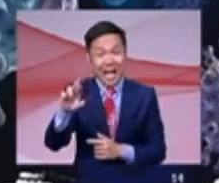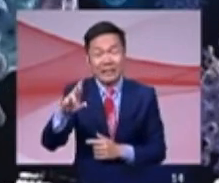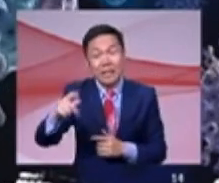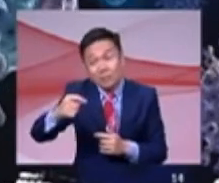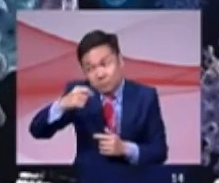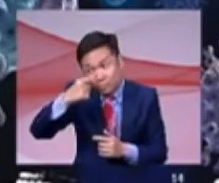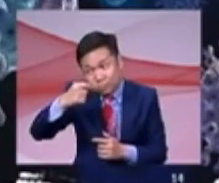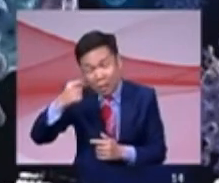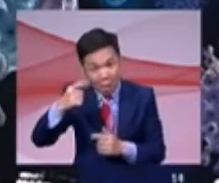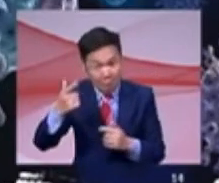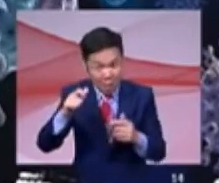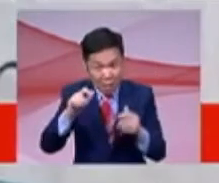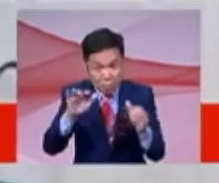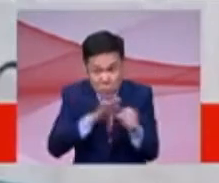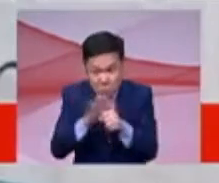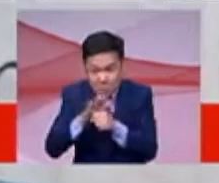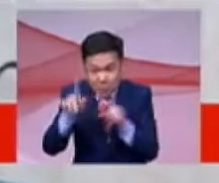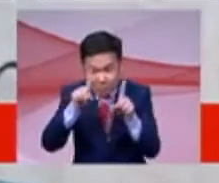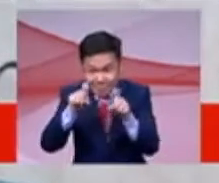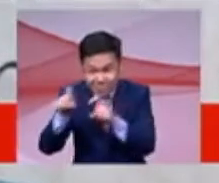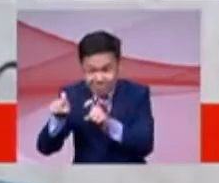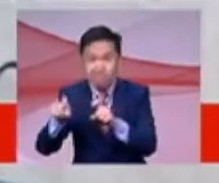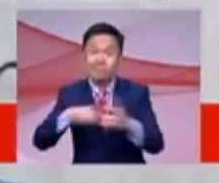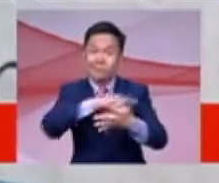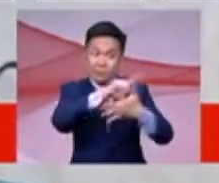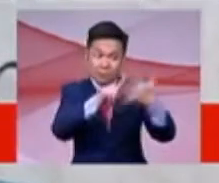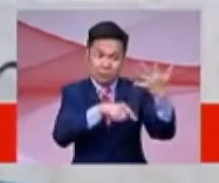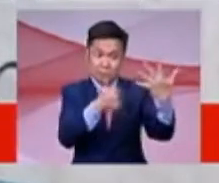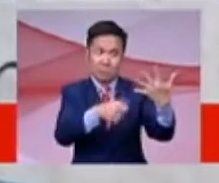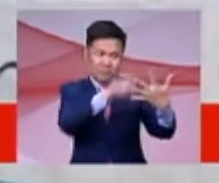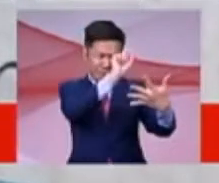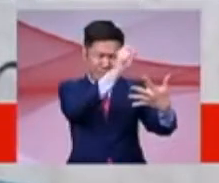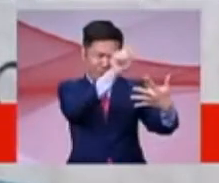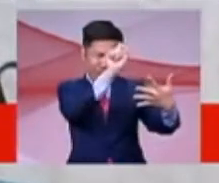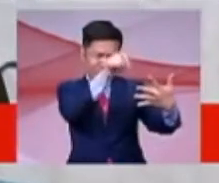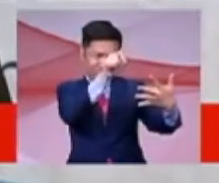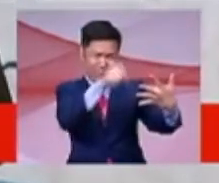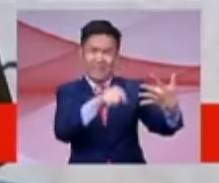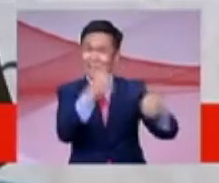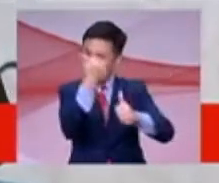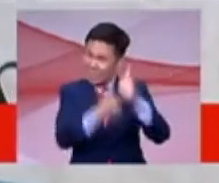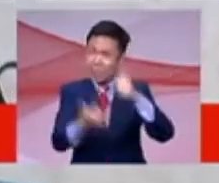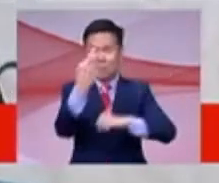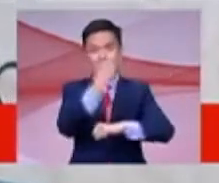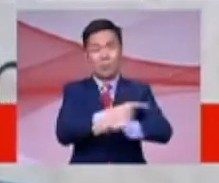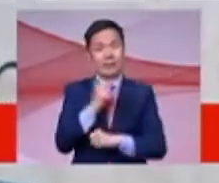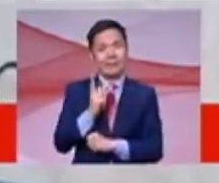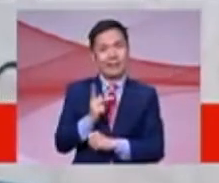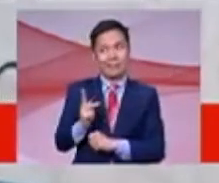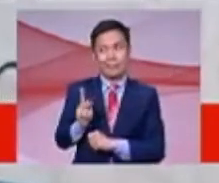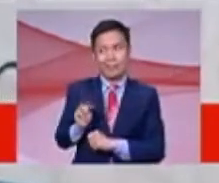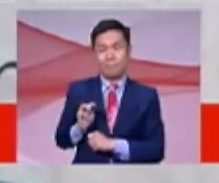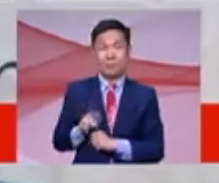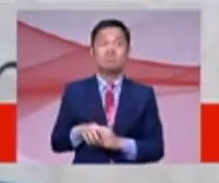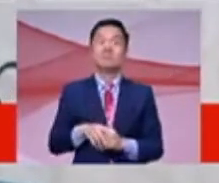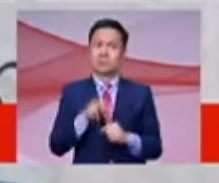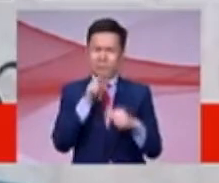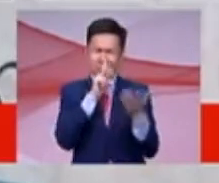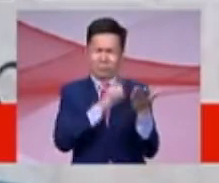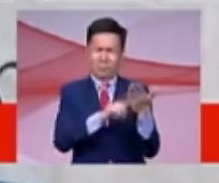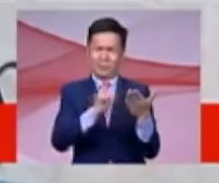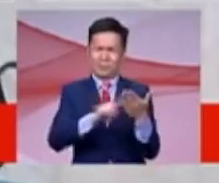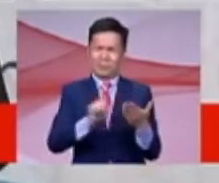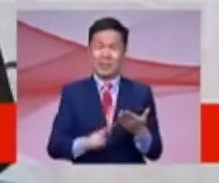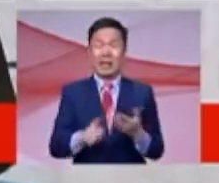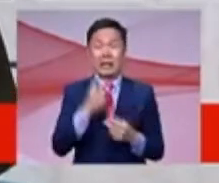antigen. Jadi keenam-enam petunjuk ini penting. Setiap hari Kementerian Kesihatan akan memantau dan akan